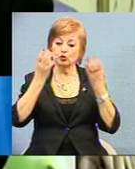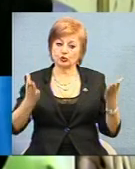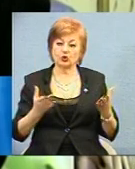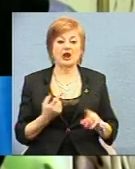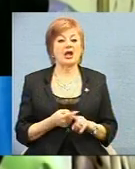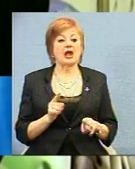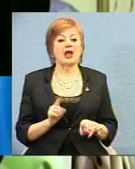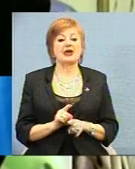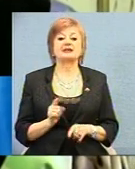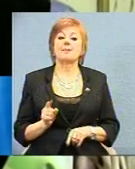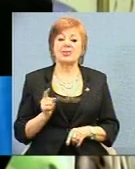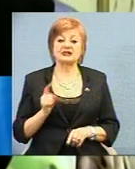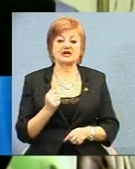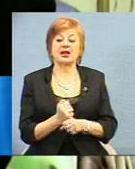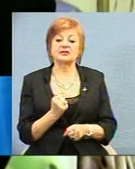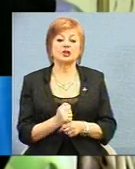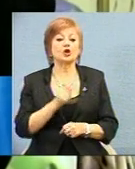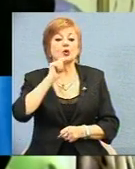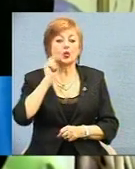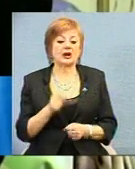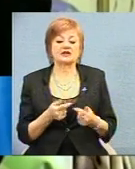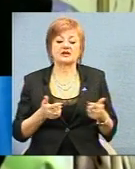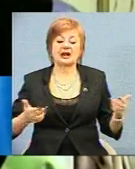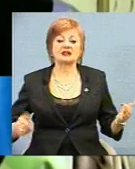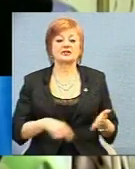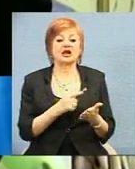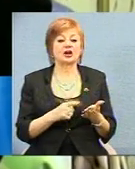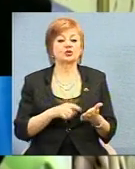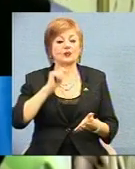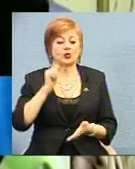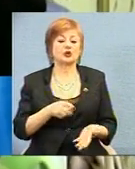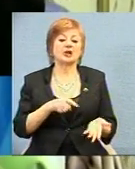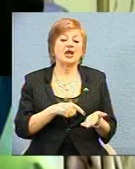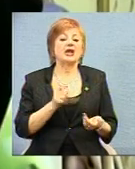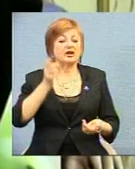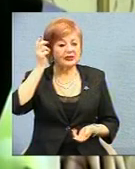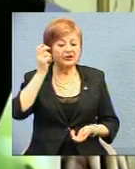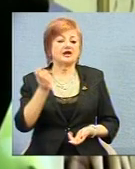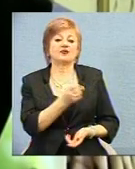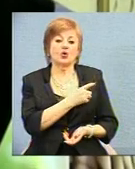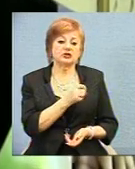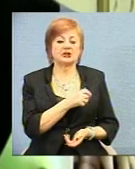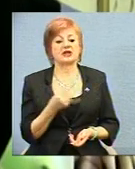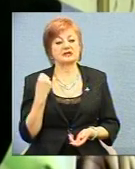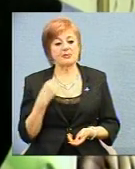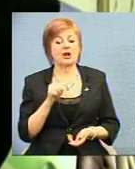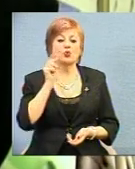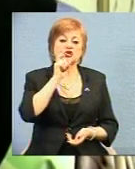мастера украинские с разных городов Украины. Здесь участвуют и Киев, и Одесса, Запорожье,